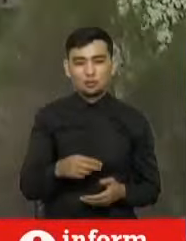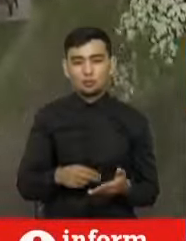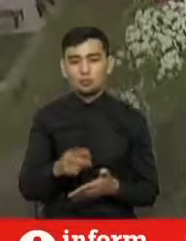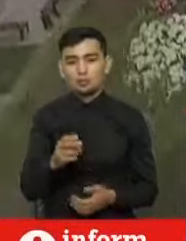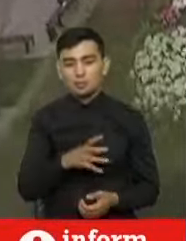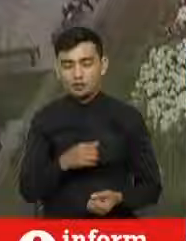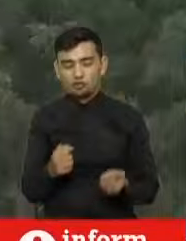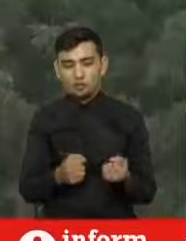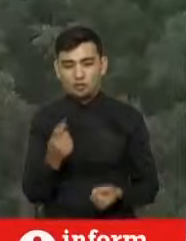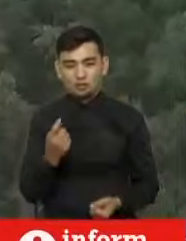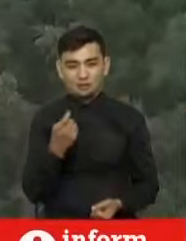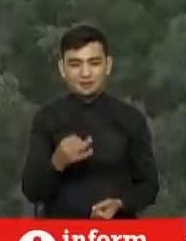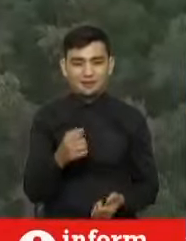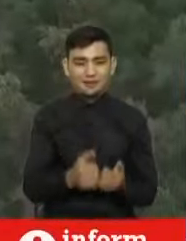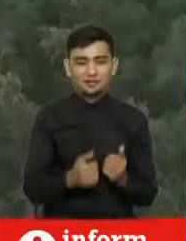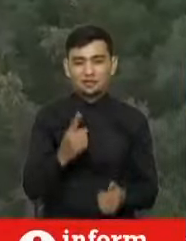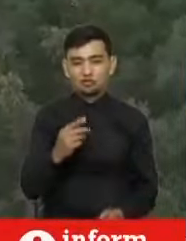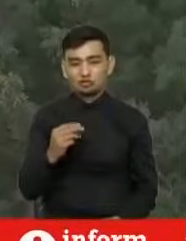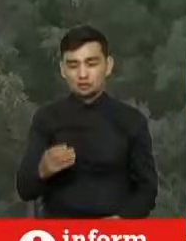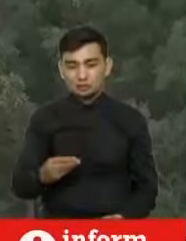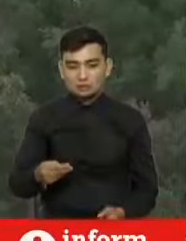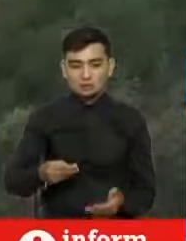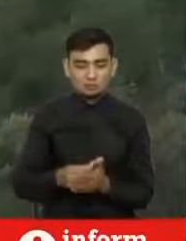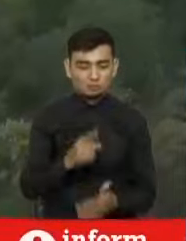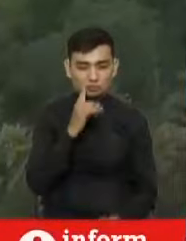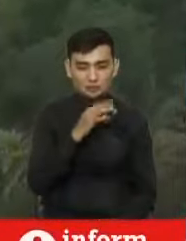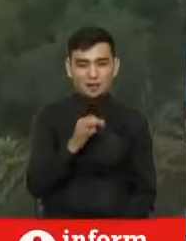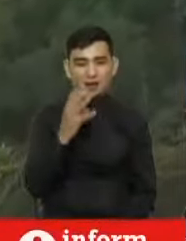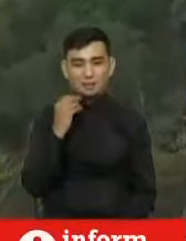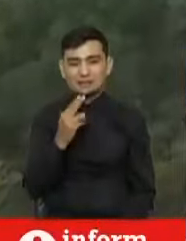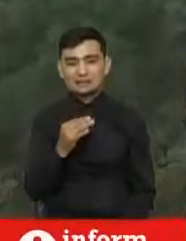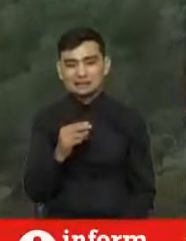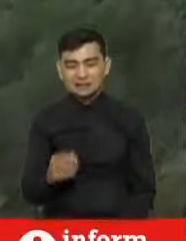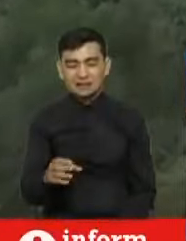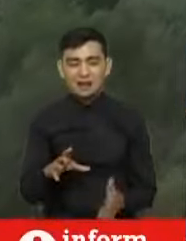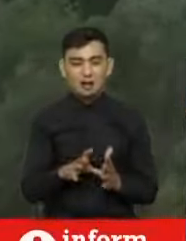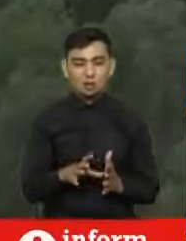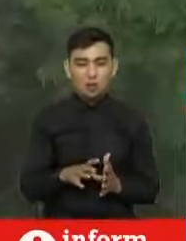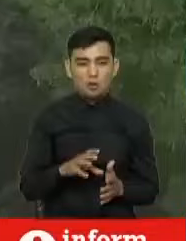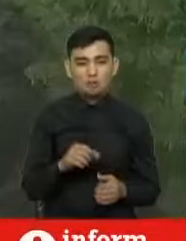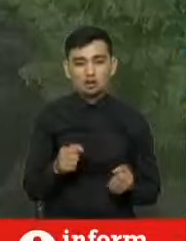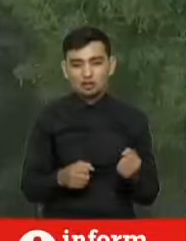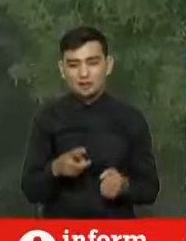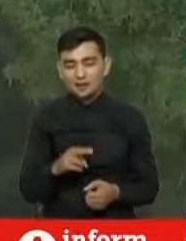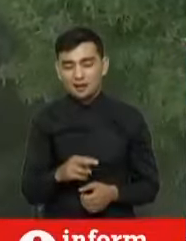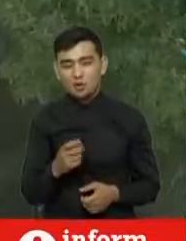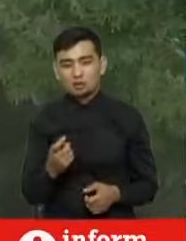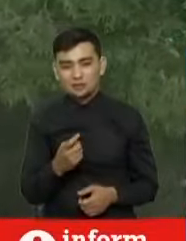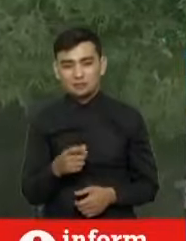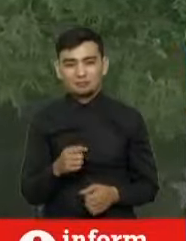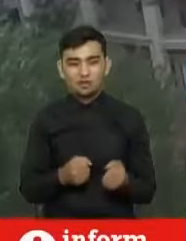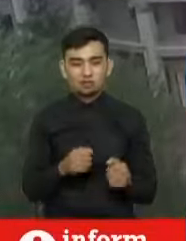көлік жүргізушісі әр сағат үшін ақша төлемейді. Ал мотоциклдер мен электромобильдердің иелері үшін